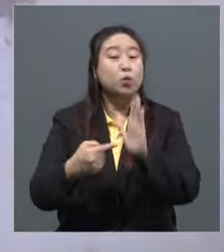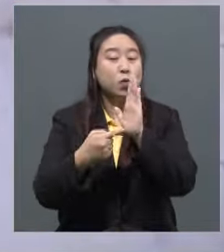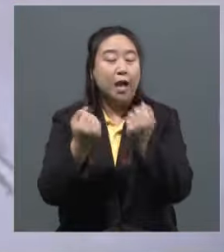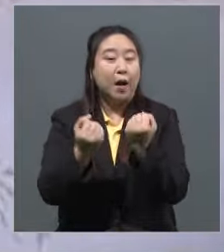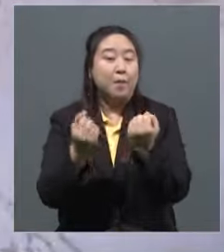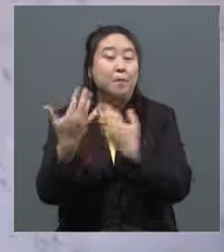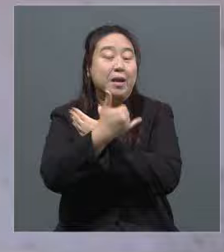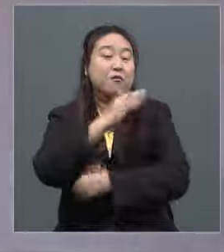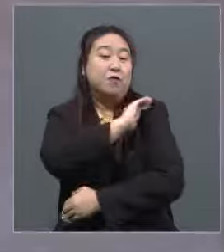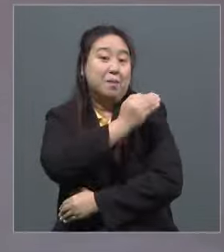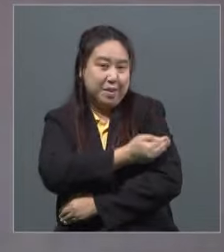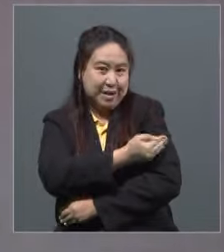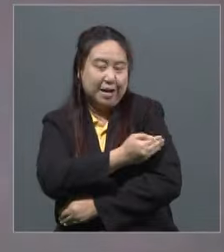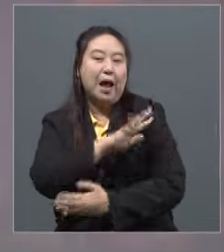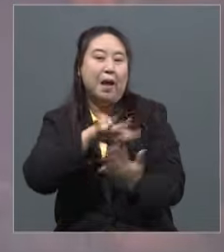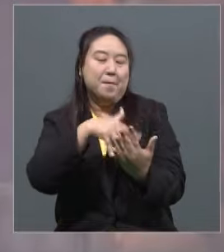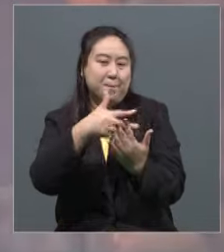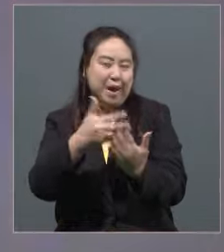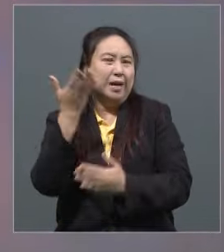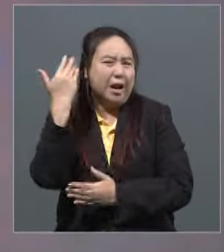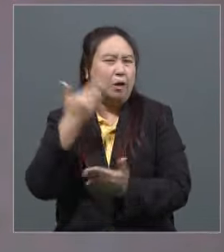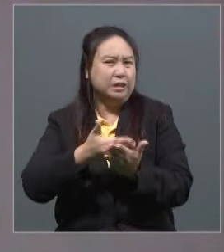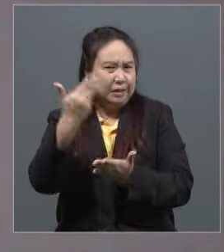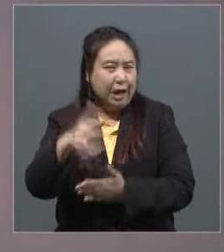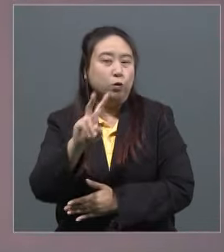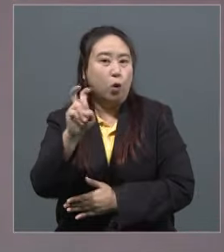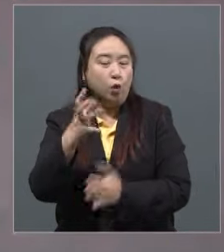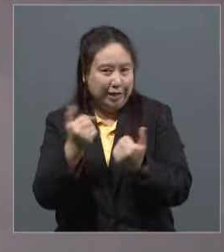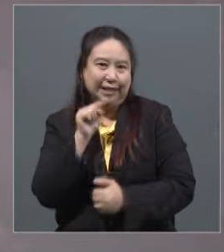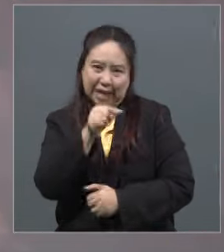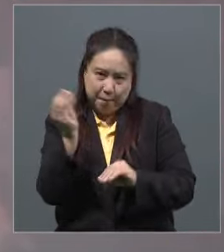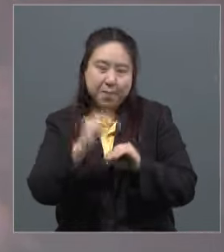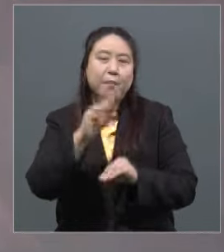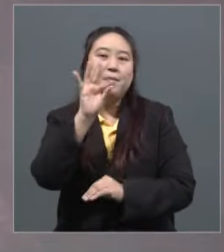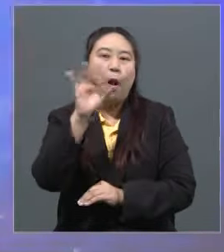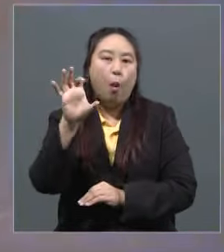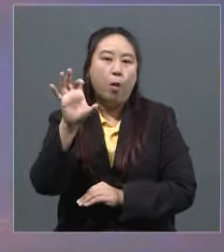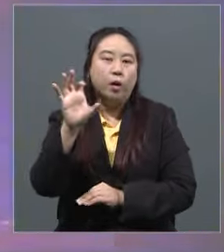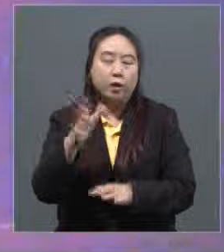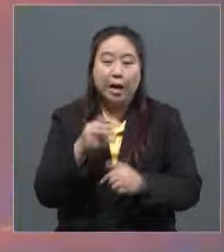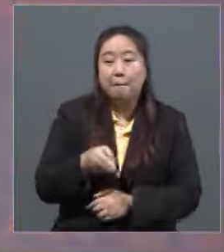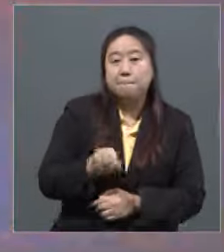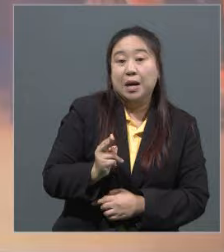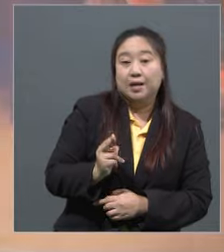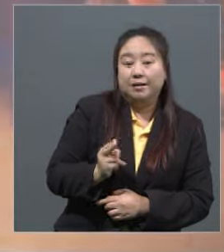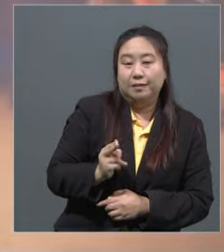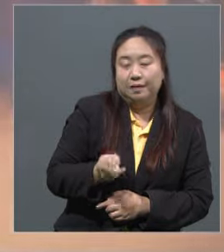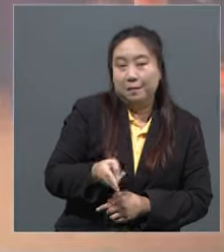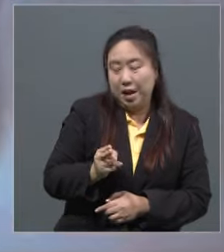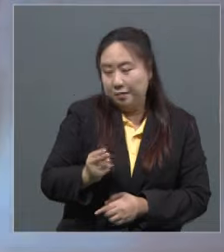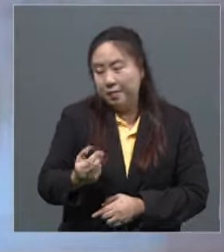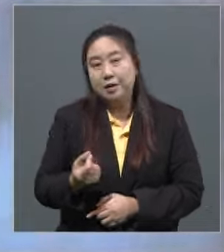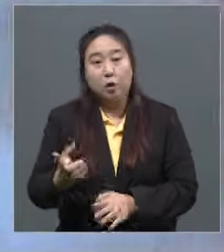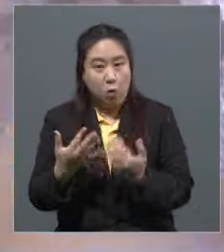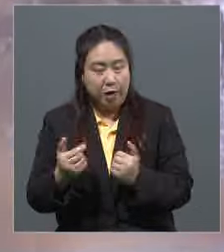900คันจากที่สั่งซื้อชุดแรกไปแล้ว 200คันส่วนอาวุธปืนสั้นของบริษัทอุตสาหกรรมผลิตอาวุธก็ได้